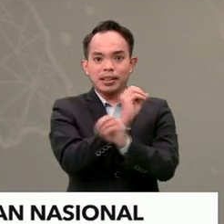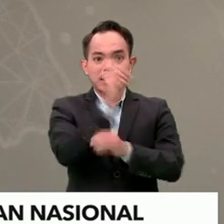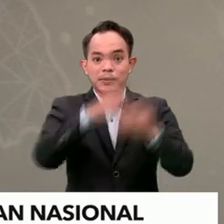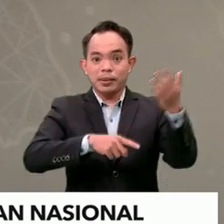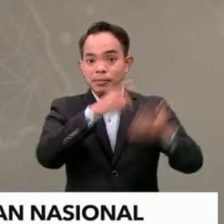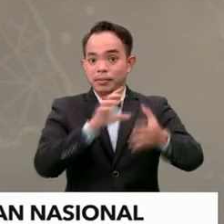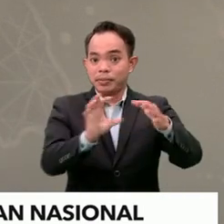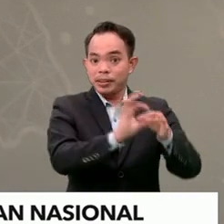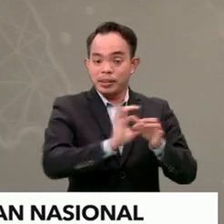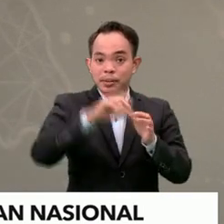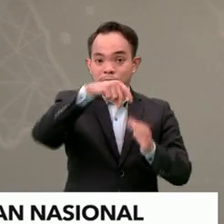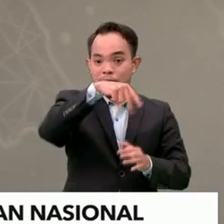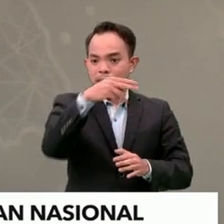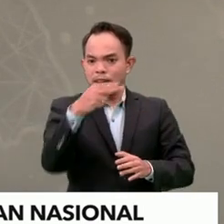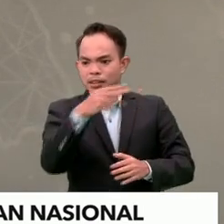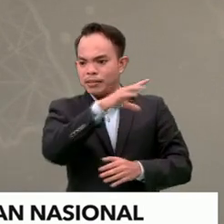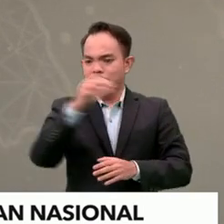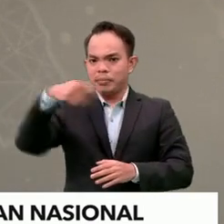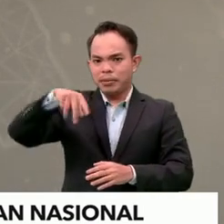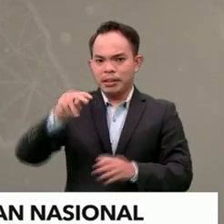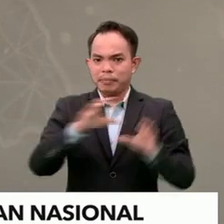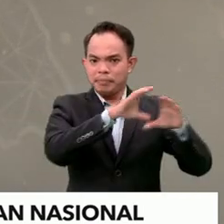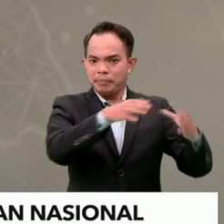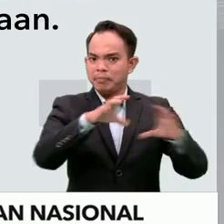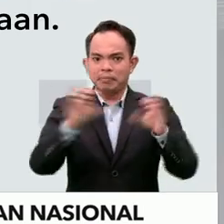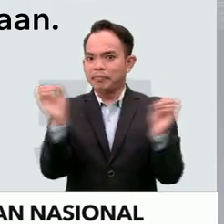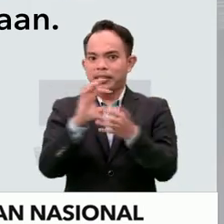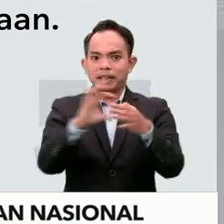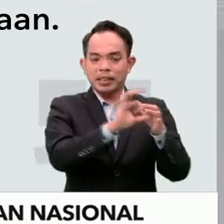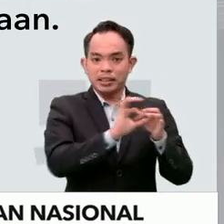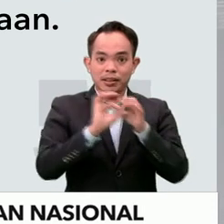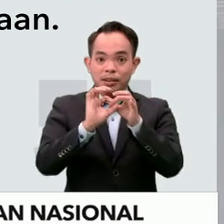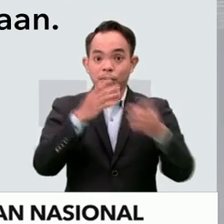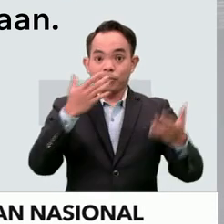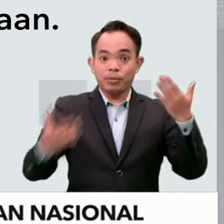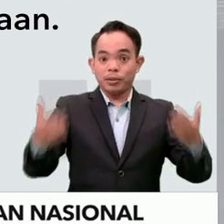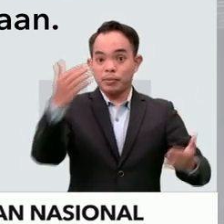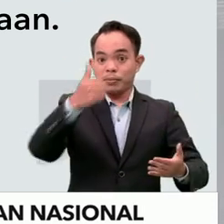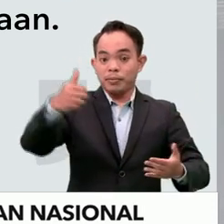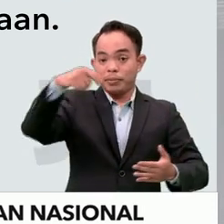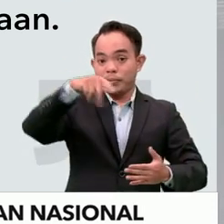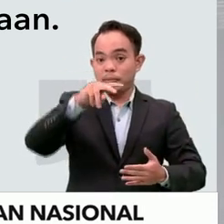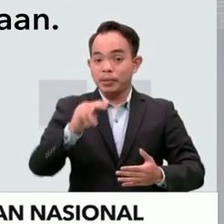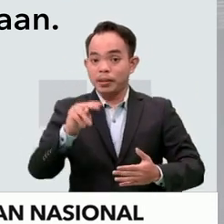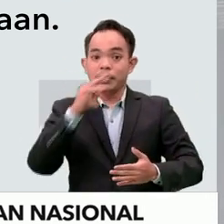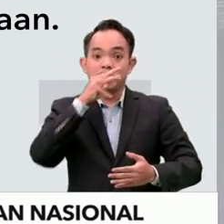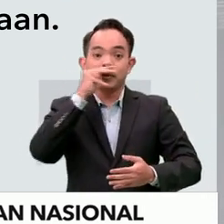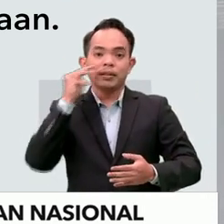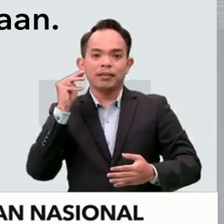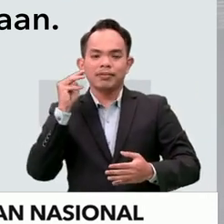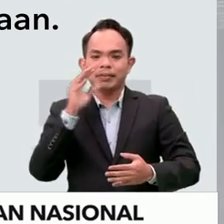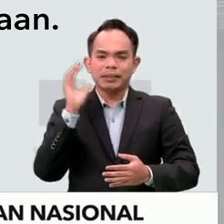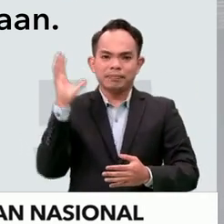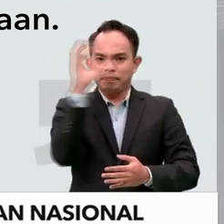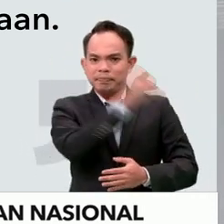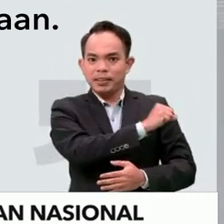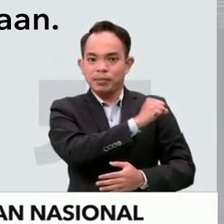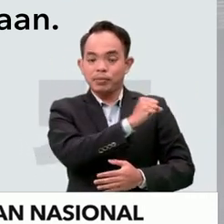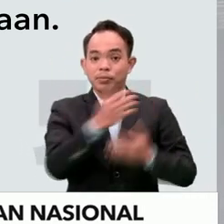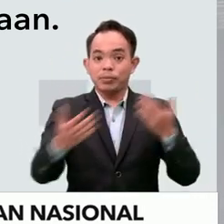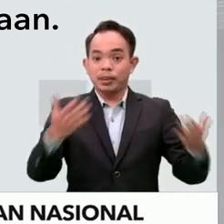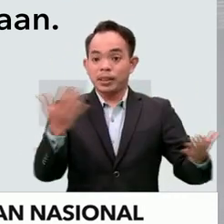sebarang kerjasama pihak PN kepada mereka adalah sebagai pekerjaan katanya mungkin pengungsi pensiun Dini asin tidak kerasan bahwa beliau